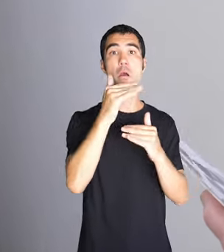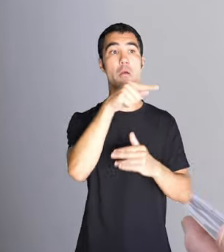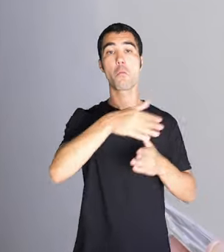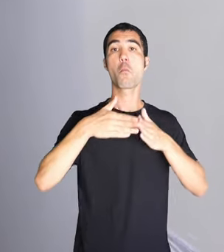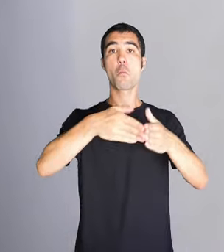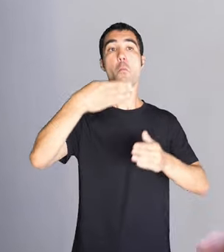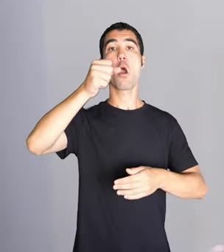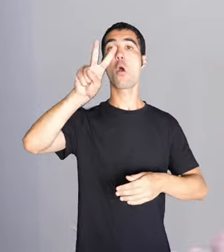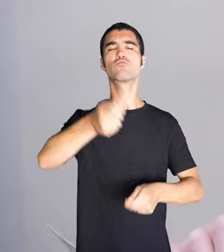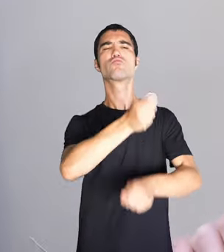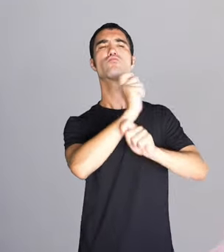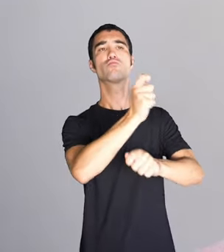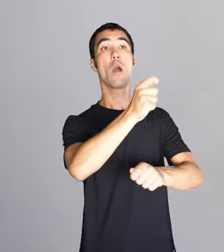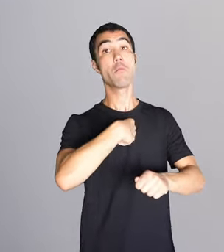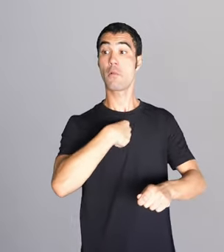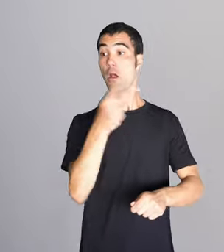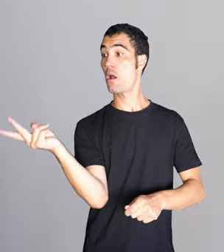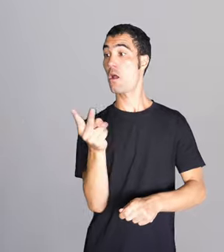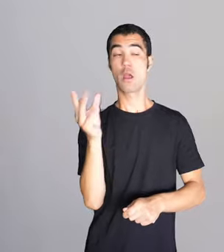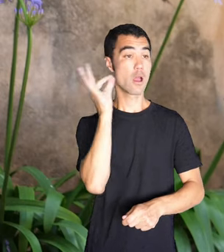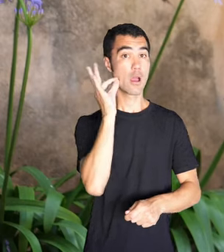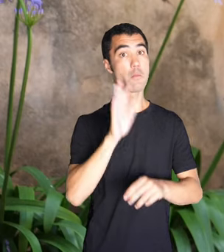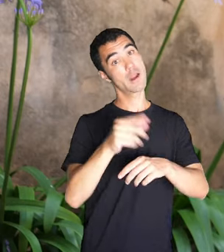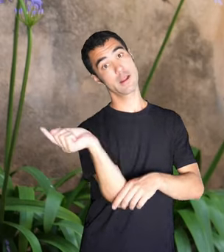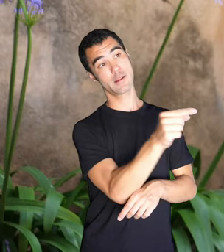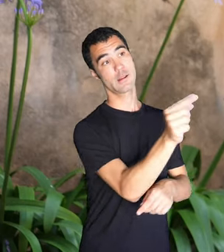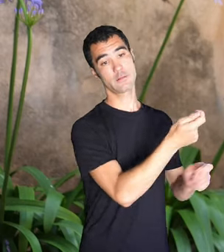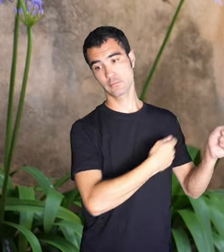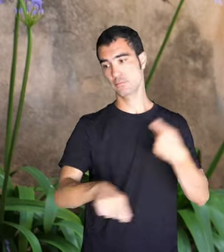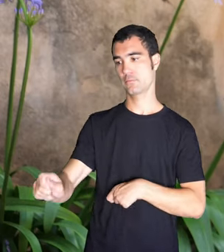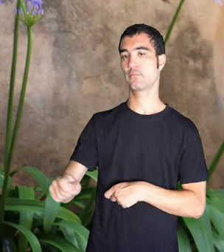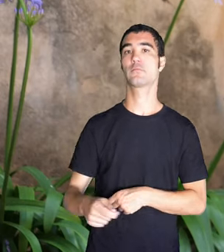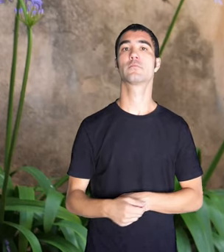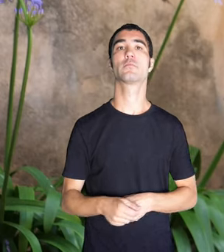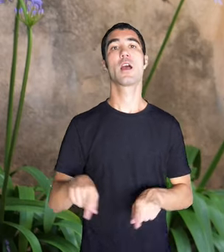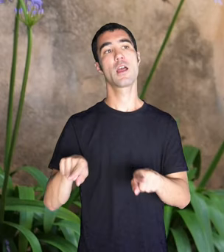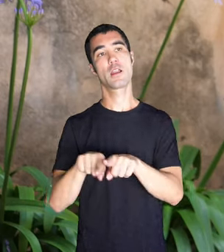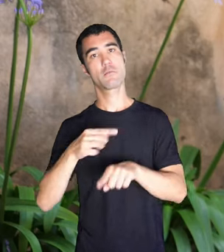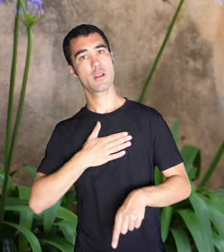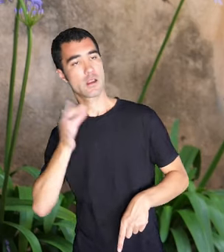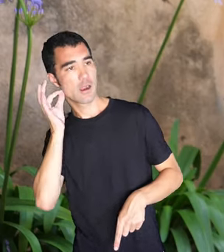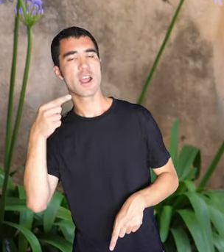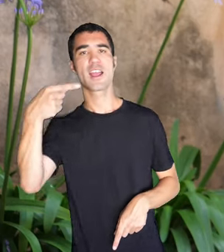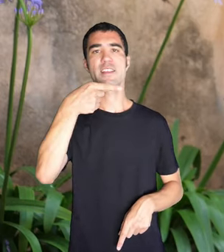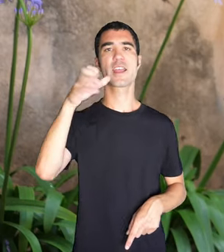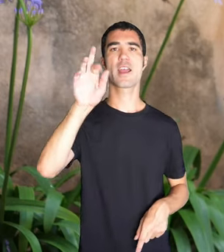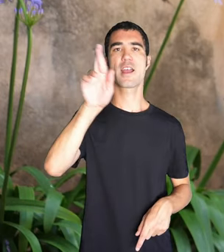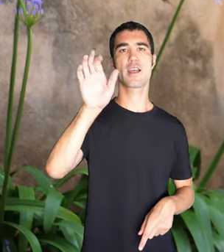era una barca de bau. I elles venien els peix per això. La meva germana Escòrcia, això Gerret.